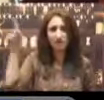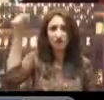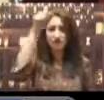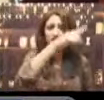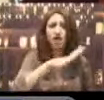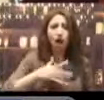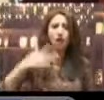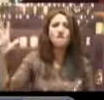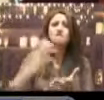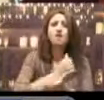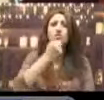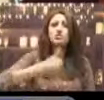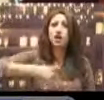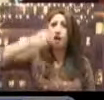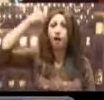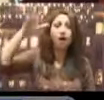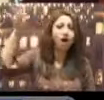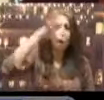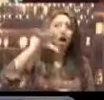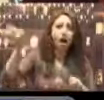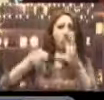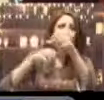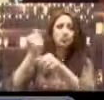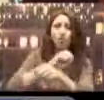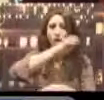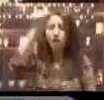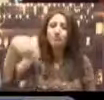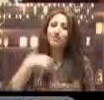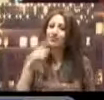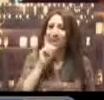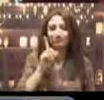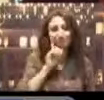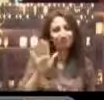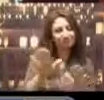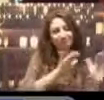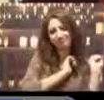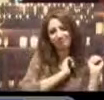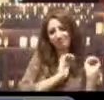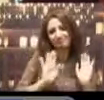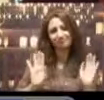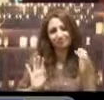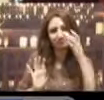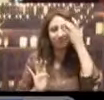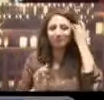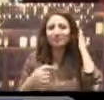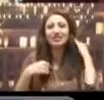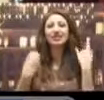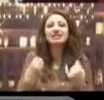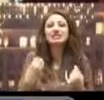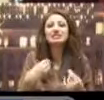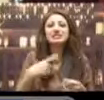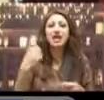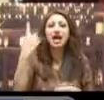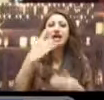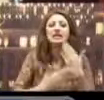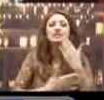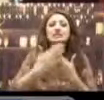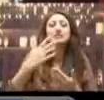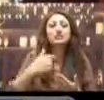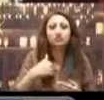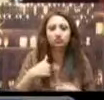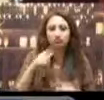قد تبدو ان هي فرصه كبيره جدا جدا جدا ليا في الفتره دي، لان كمان انا حتى بعد هي فوضى ما كنتش يعني كنت لسه بقولي هادي يعني.